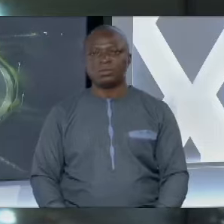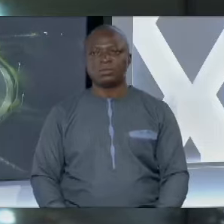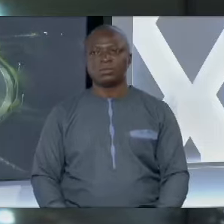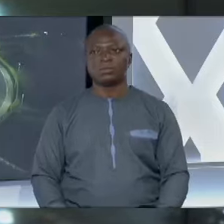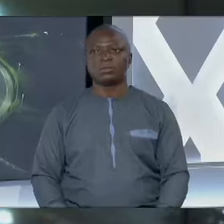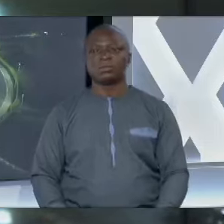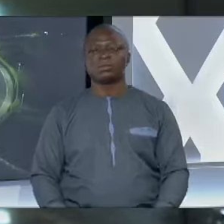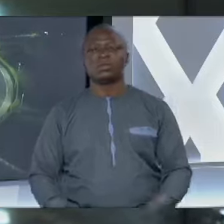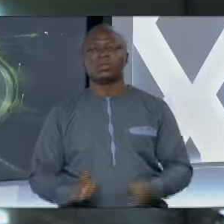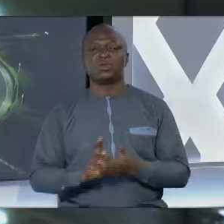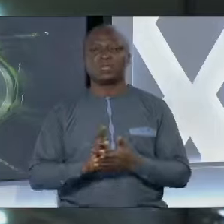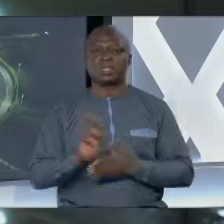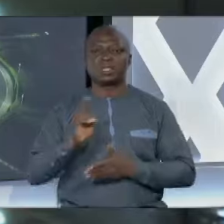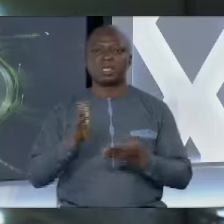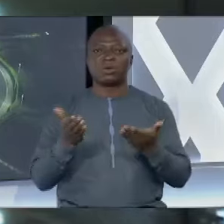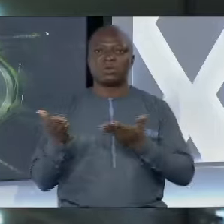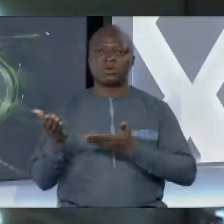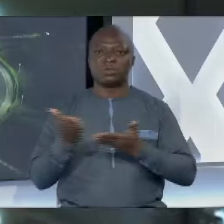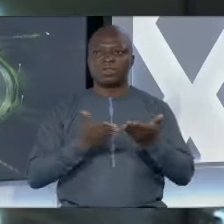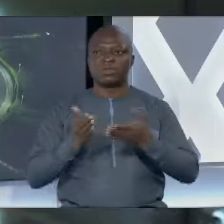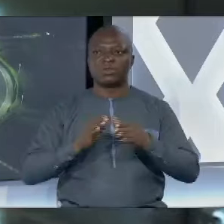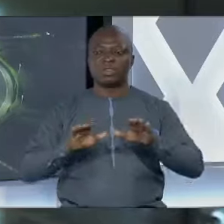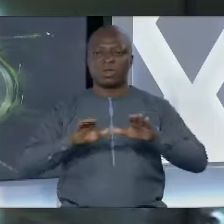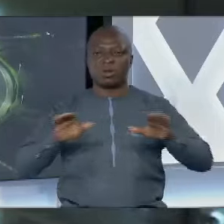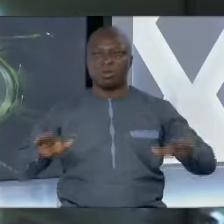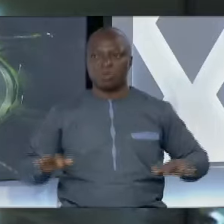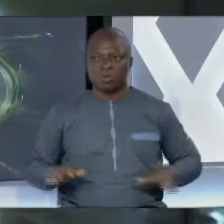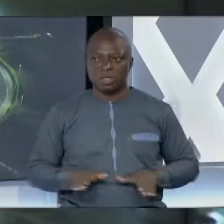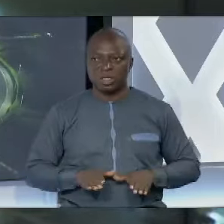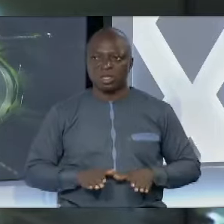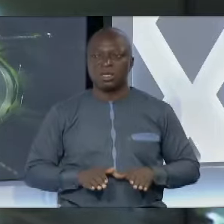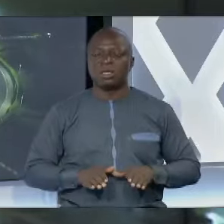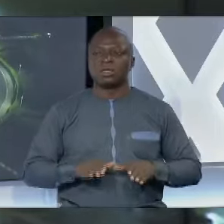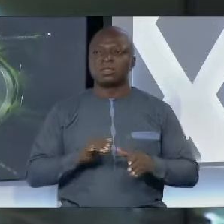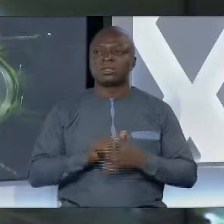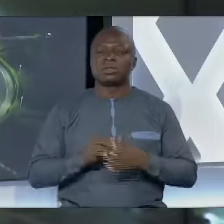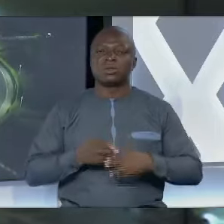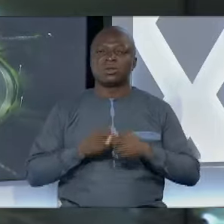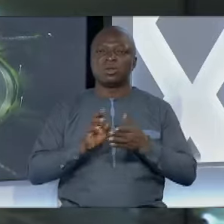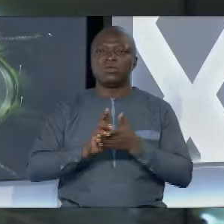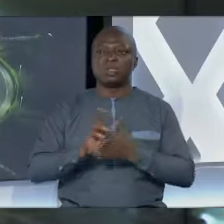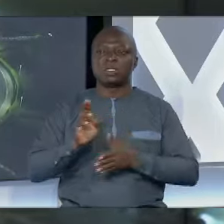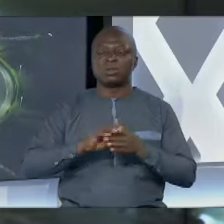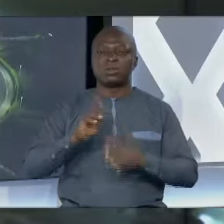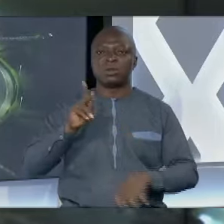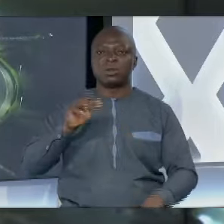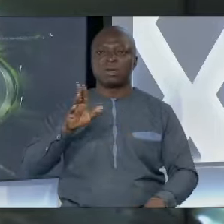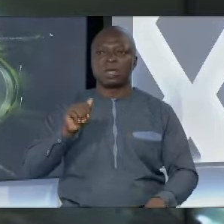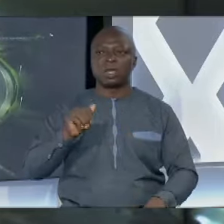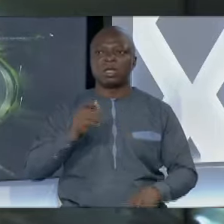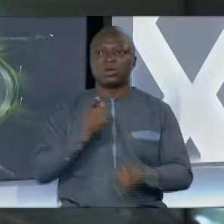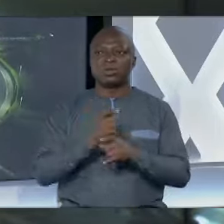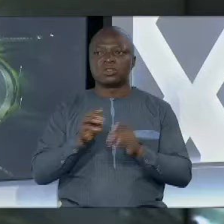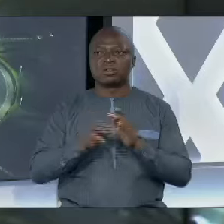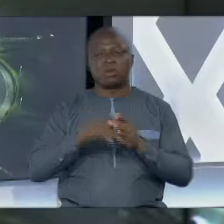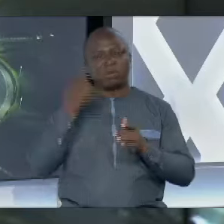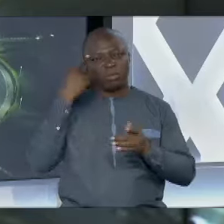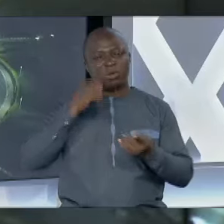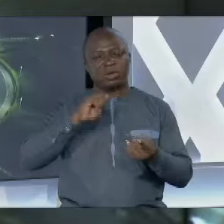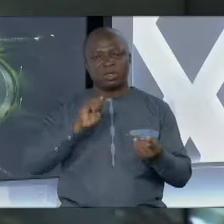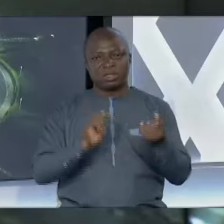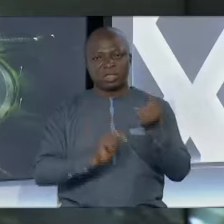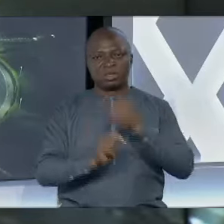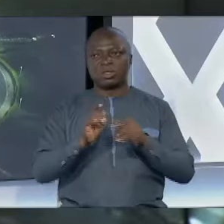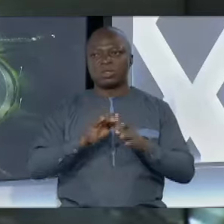Une université au service de sa communauté, tel est le slogan de l'Université de Kara. Et justement, pour traduire dans les faits